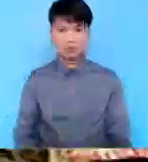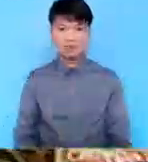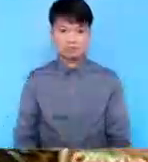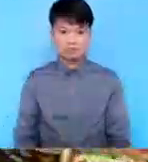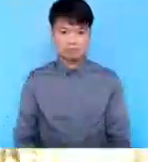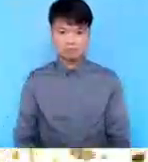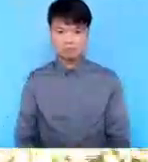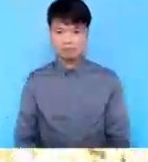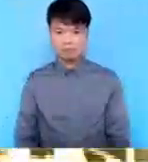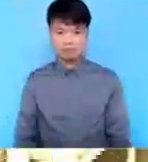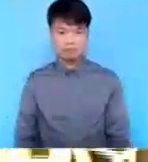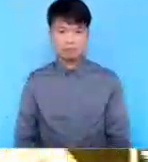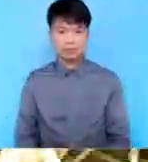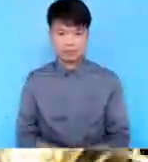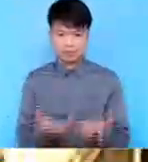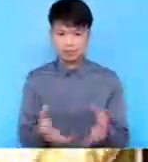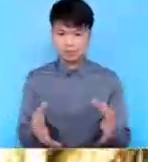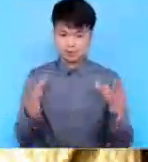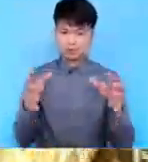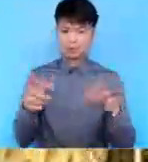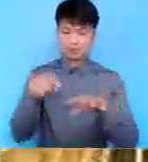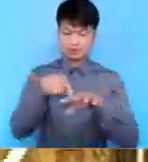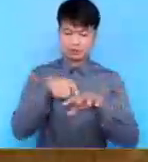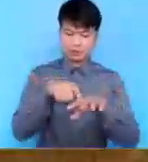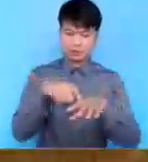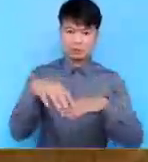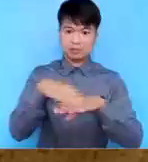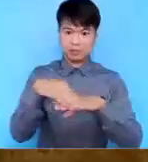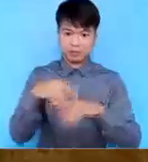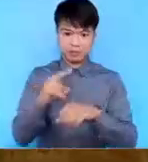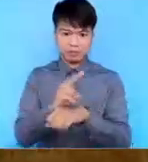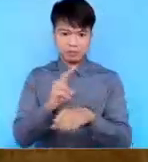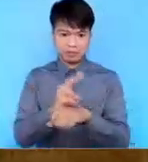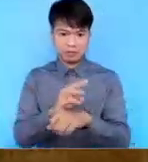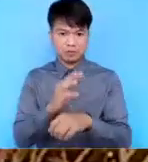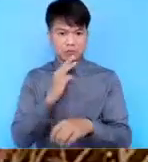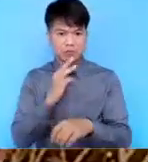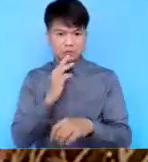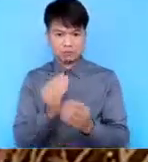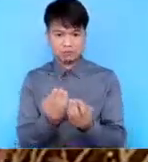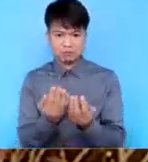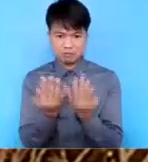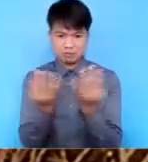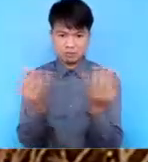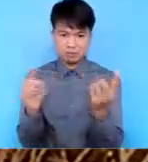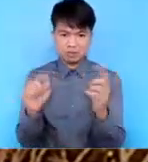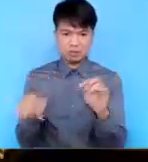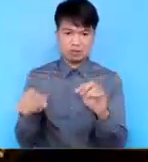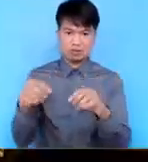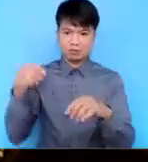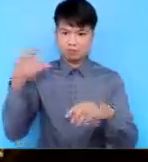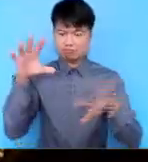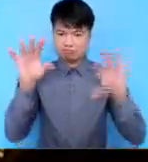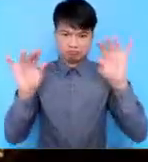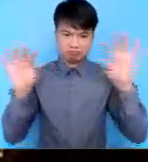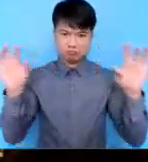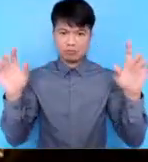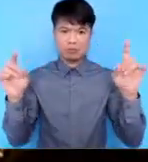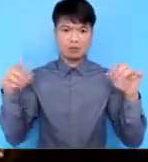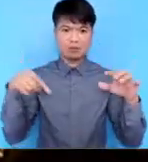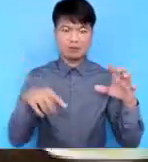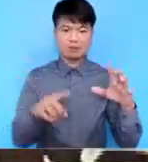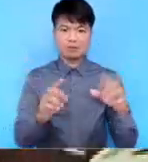Mga basket at sinelas na gawa sa water lily. Mga makukulay na lampshade na gawa sa abaka. Mga